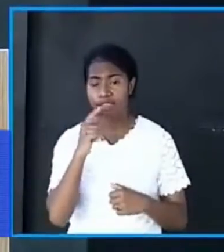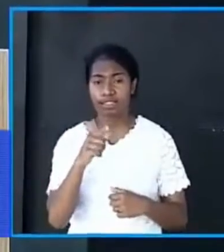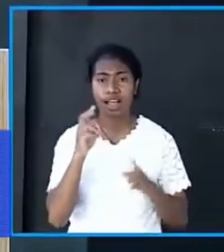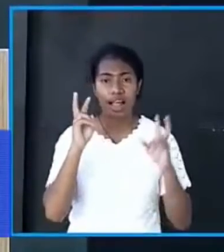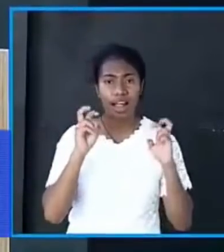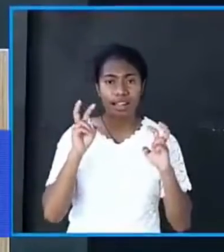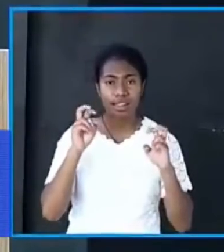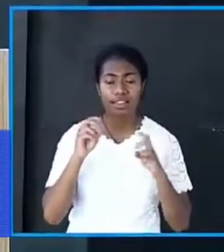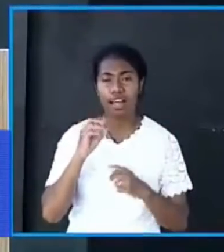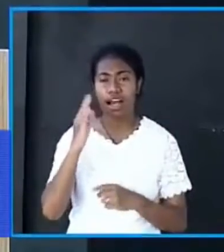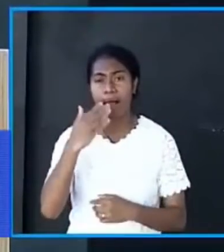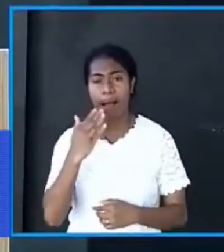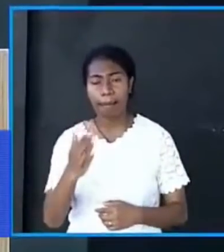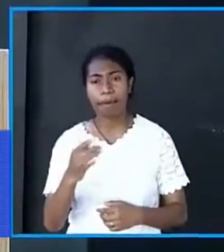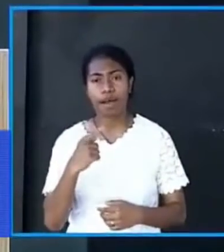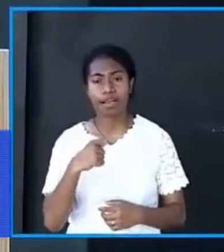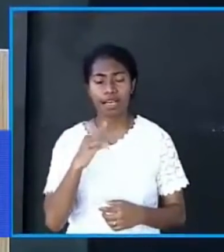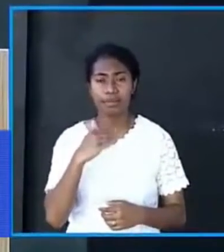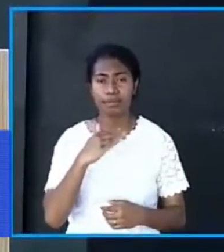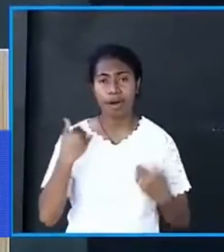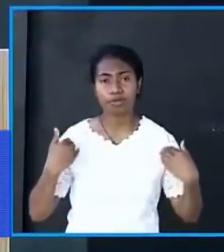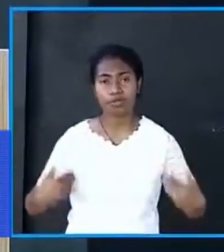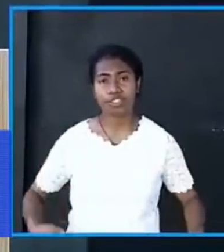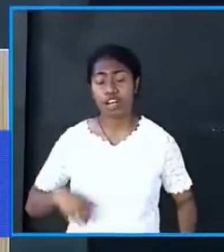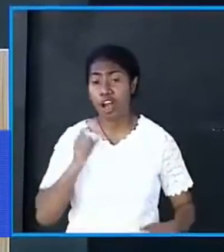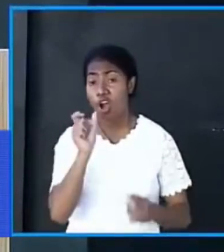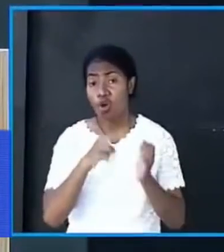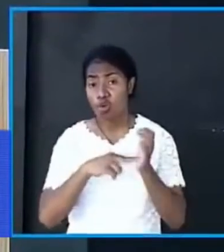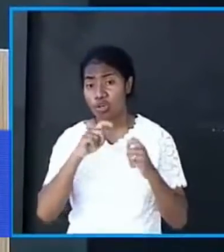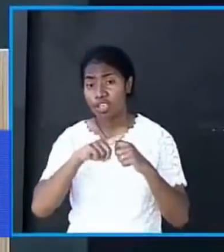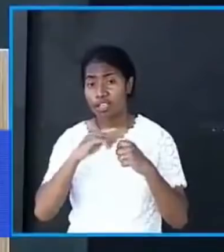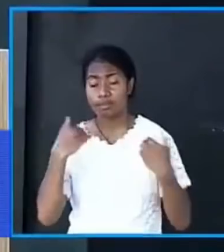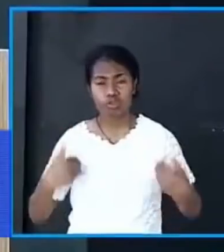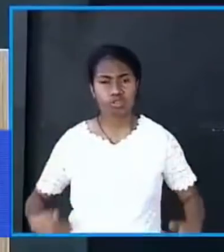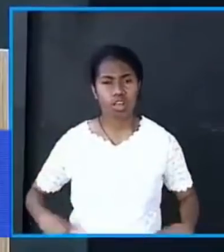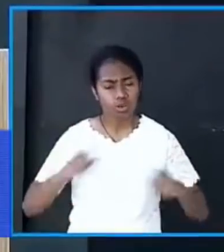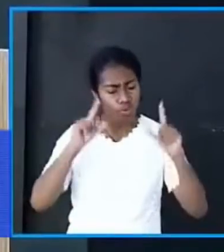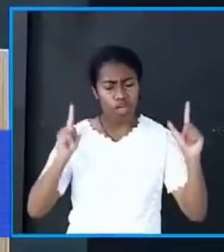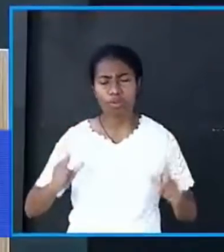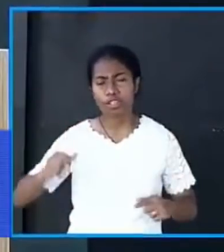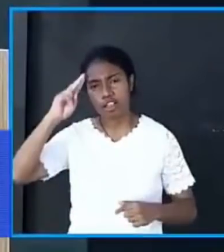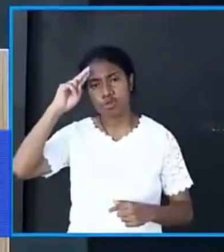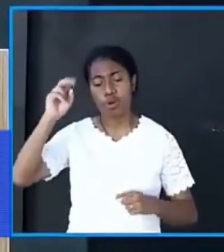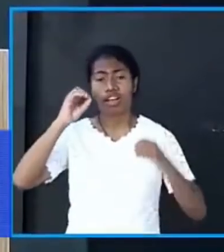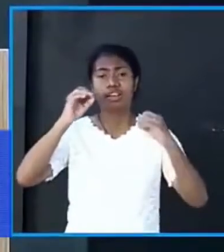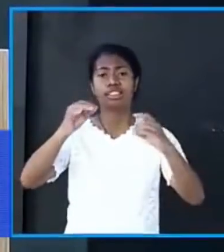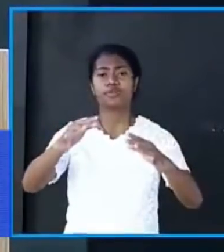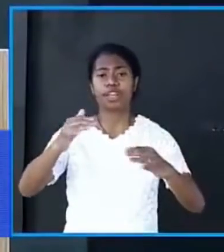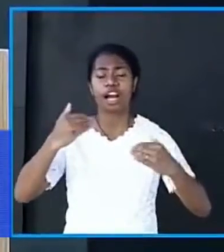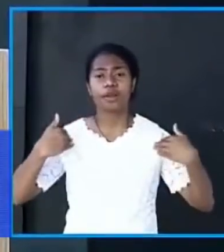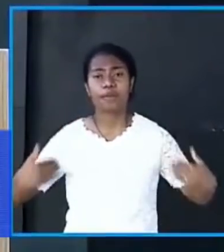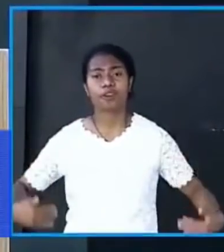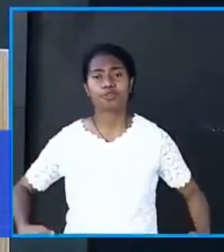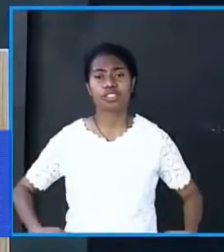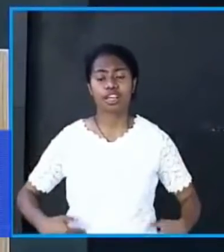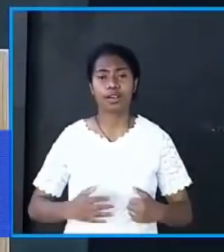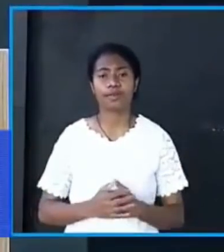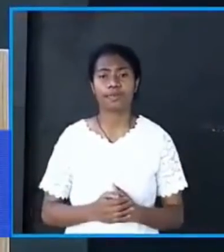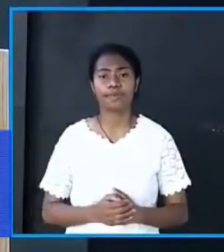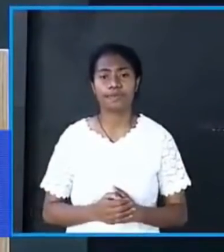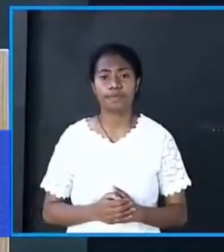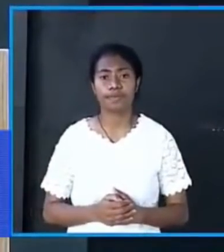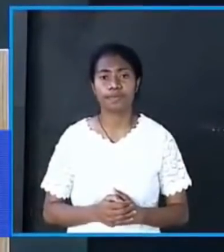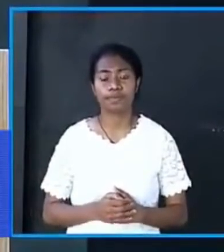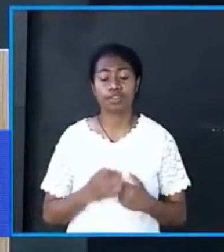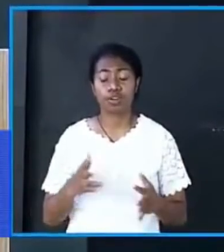uniknya telinga manusia luar biasa tuh Nagita Hai telepon lu di minggu-minggu berikutnya bahas itu entah